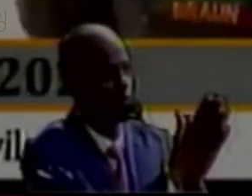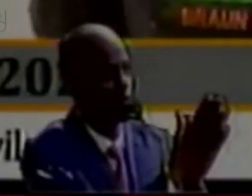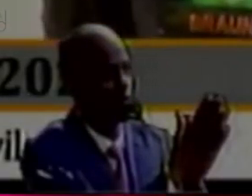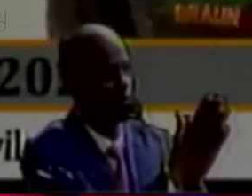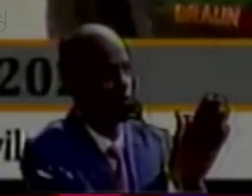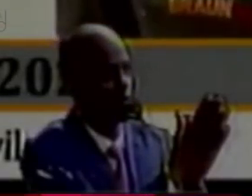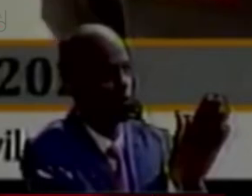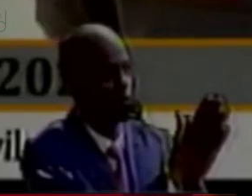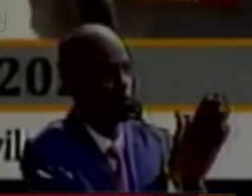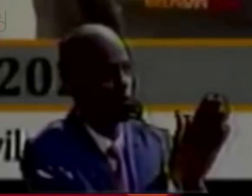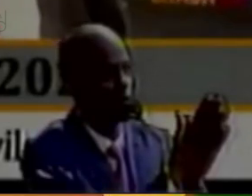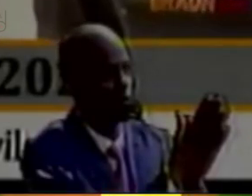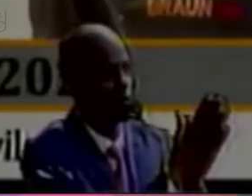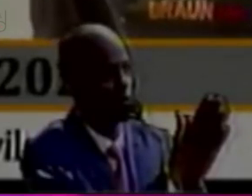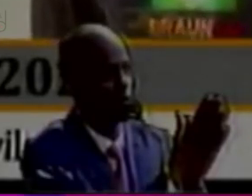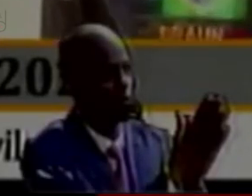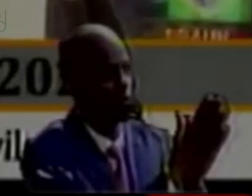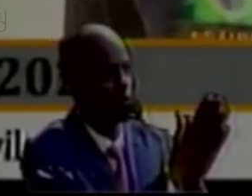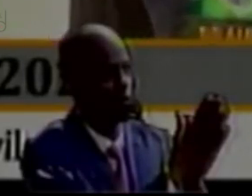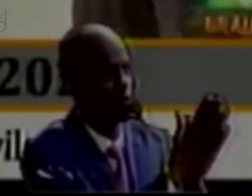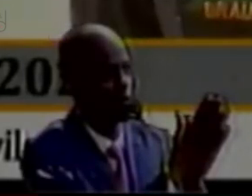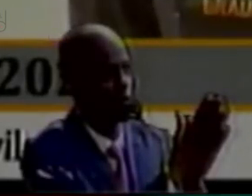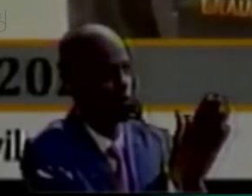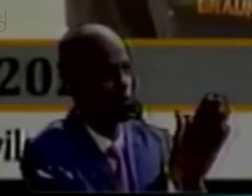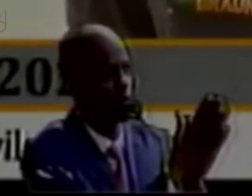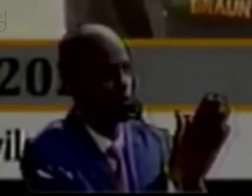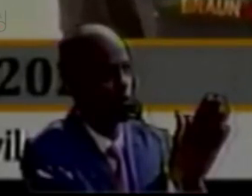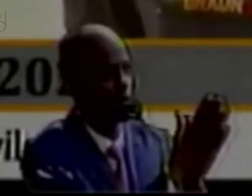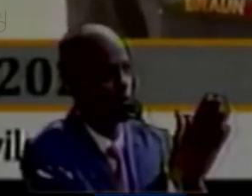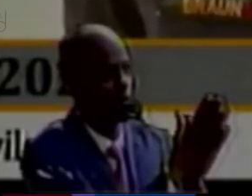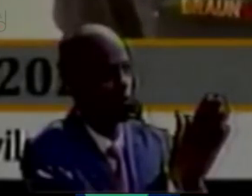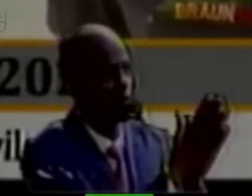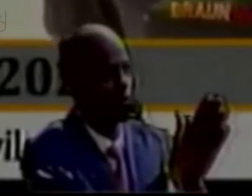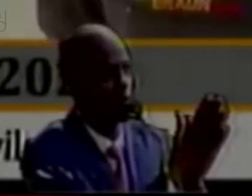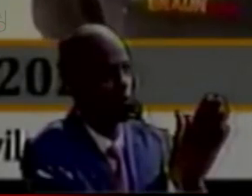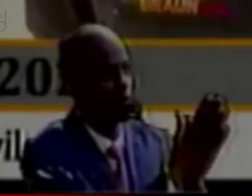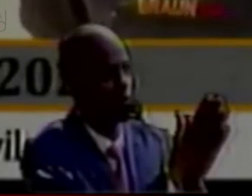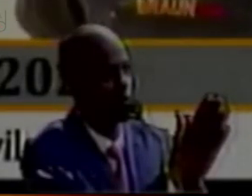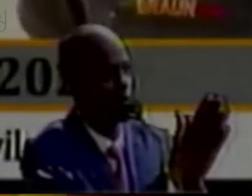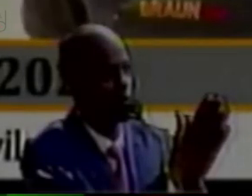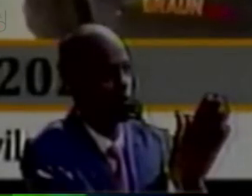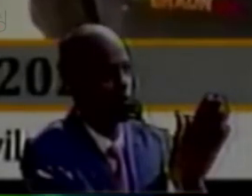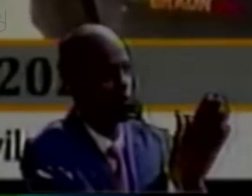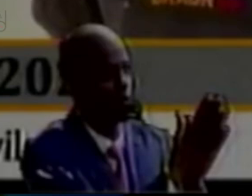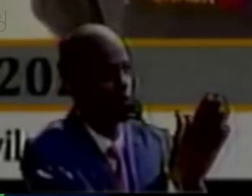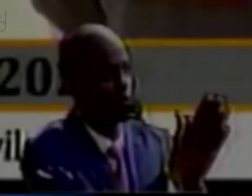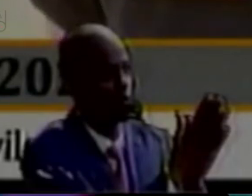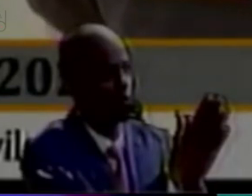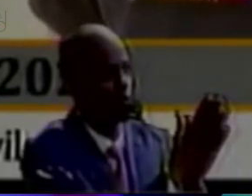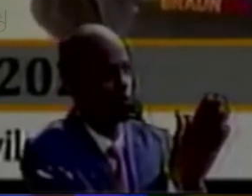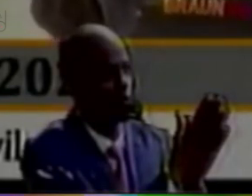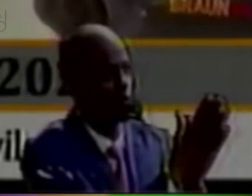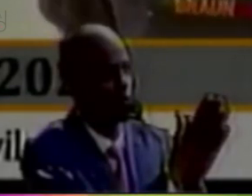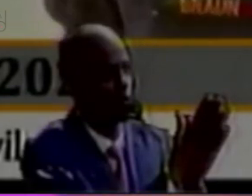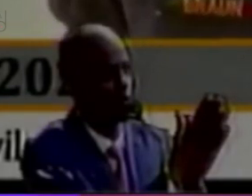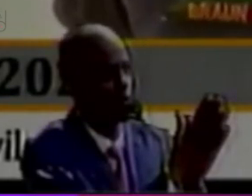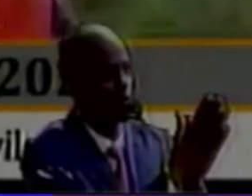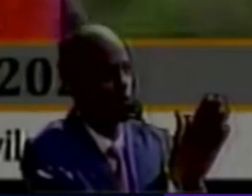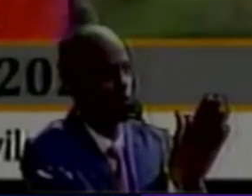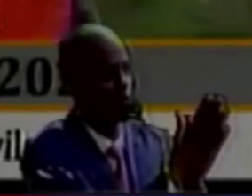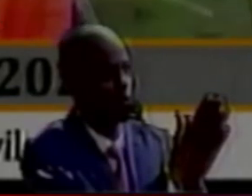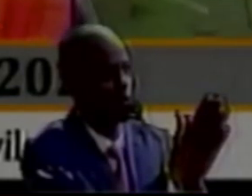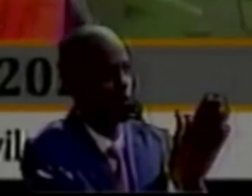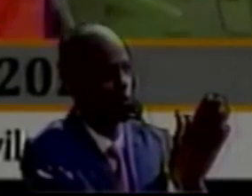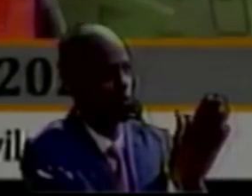Eu pretendo rester pendant 21 dias no Haiti, ça dépend de la situation. Ça va arriver, il y aura plus